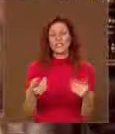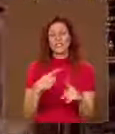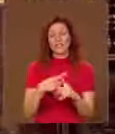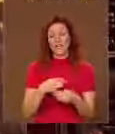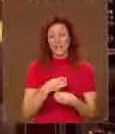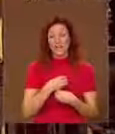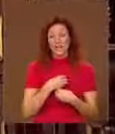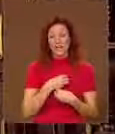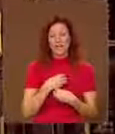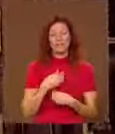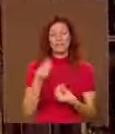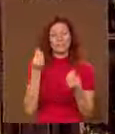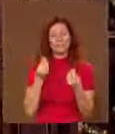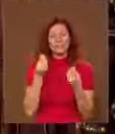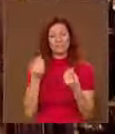сила.